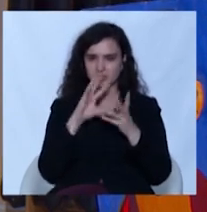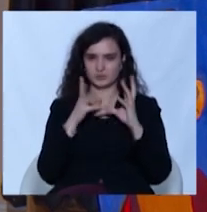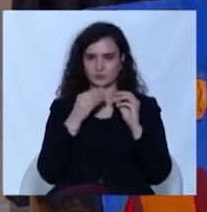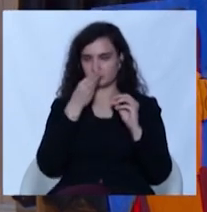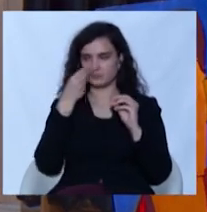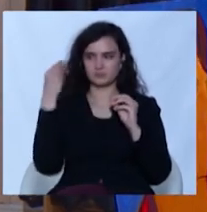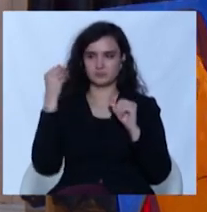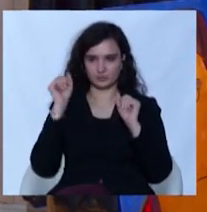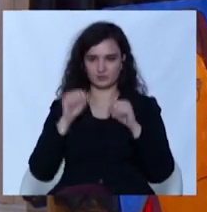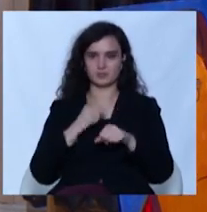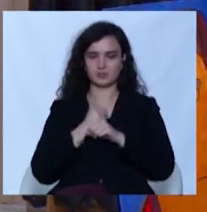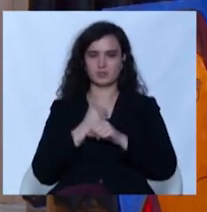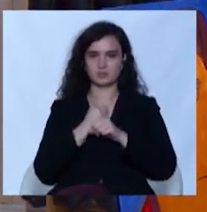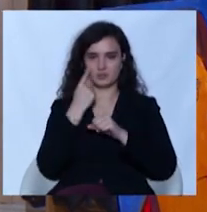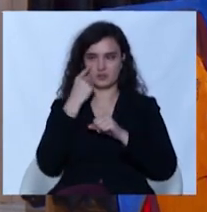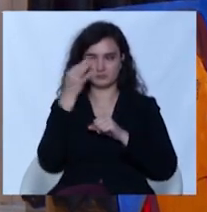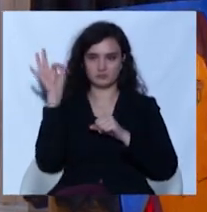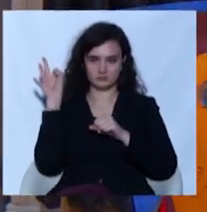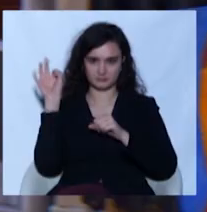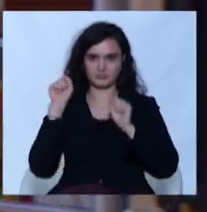გვერდზე გაუკეთო და თვალი ექით.